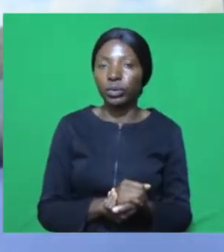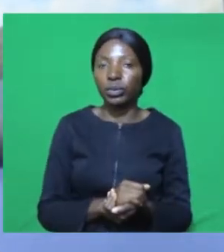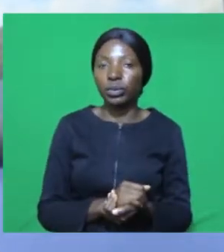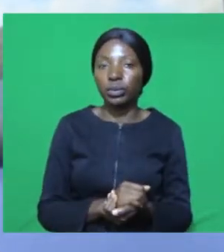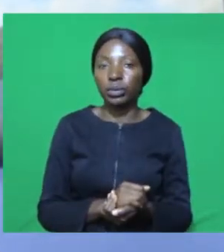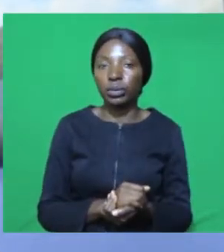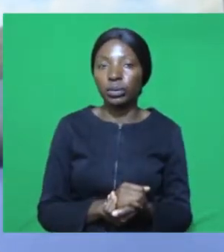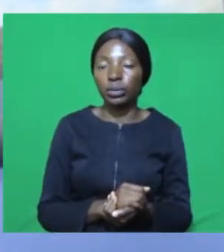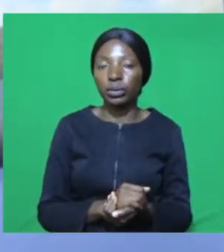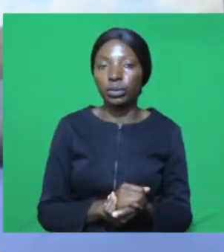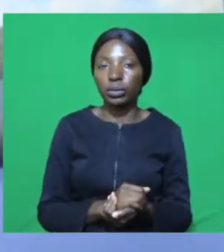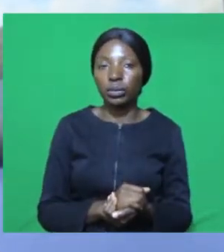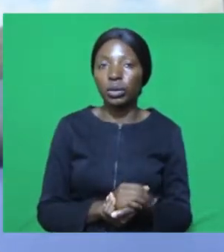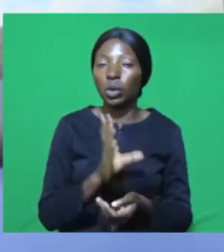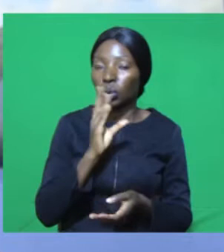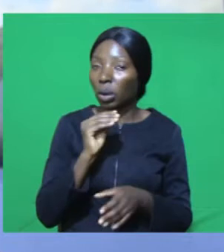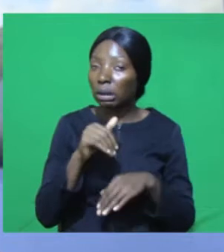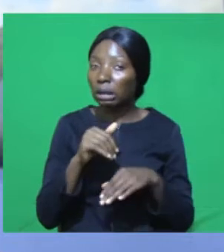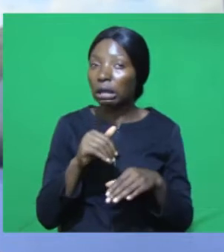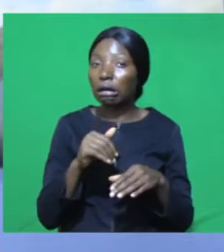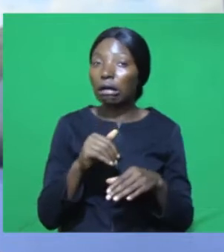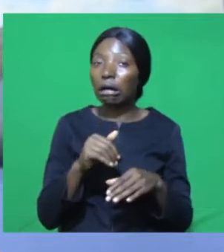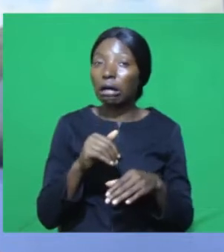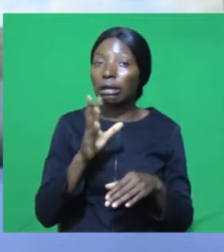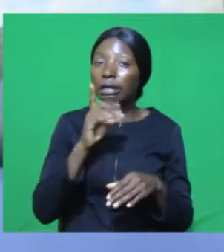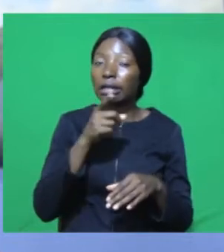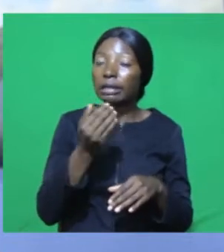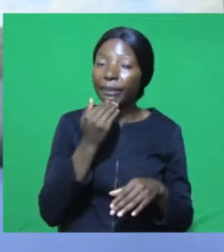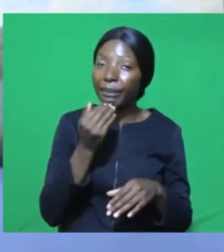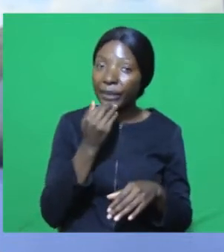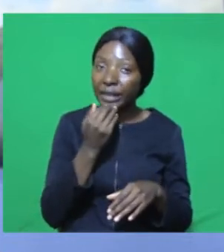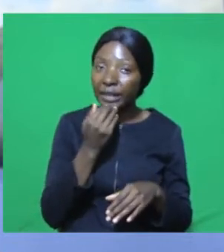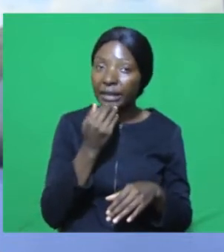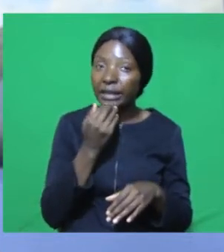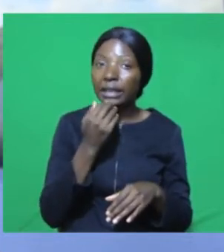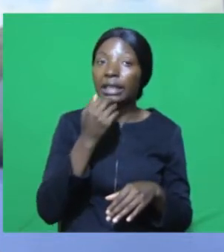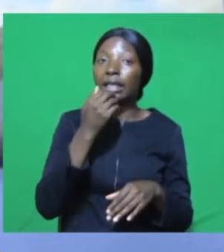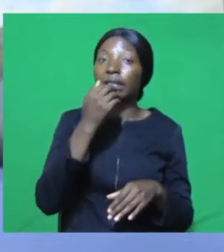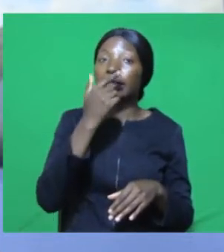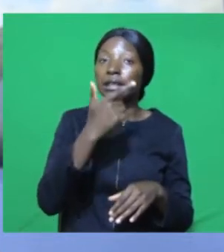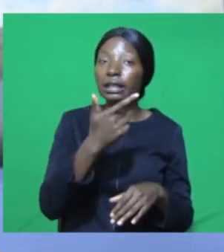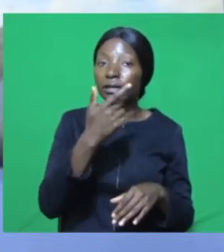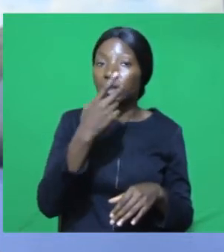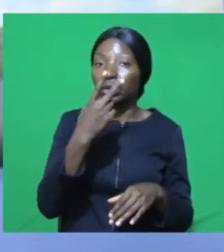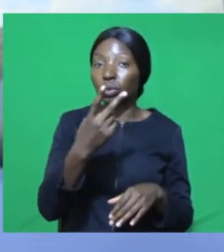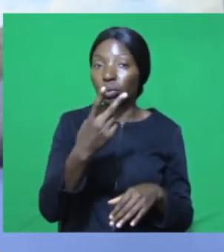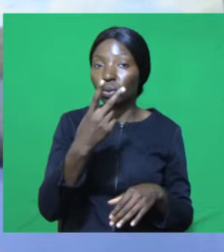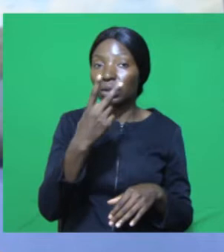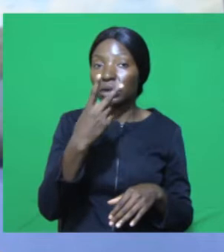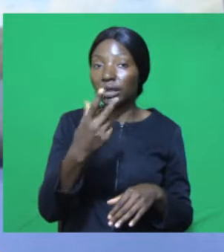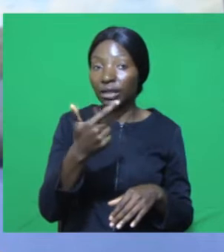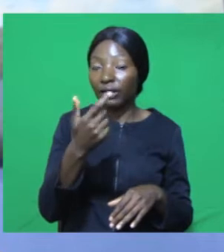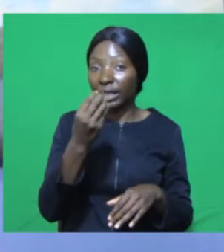kutaura ari madimikira. Right. Anoti ivhiki dzine makumi manomwe.